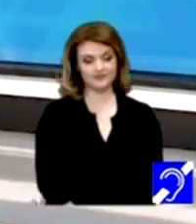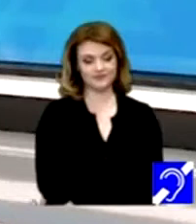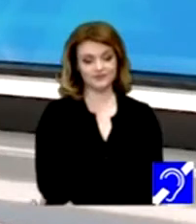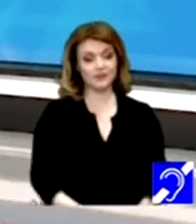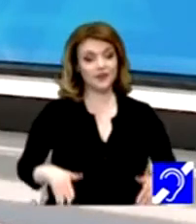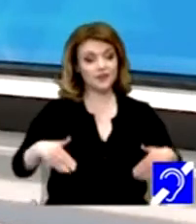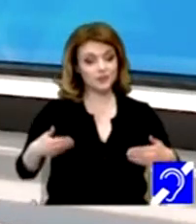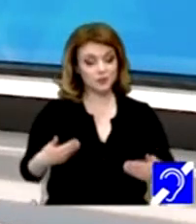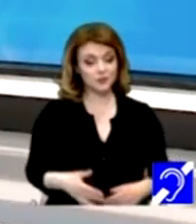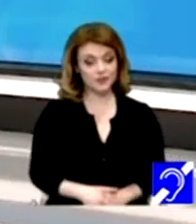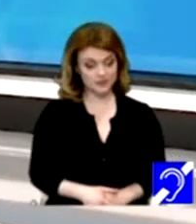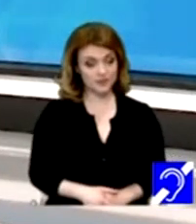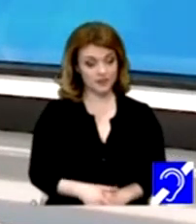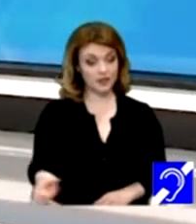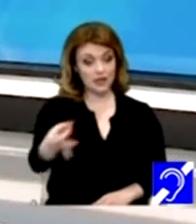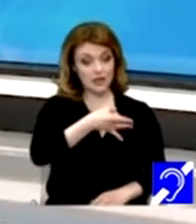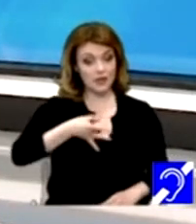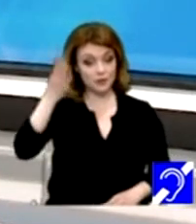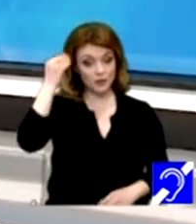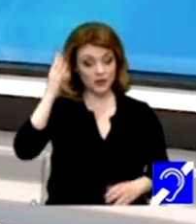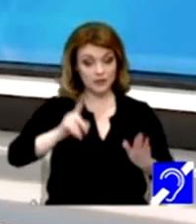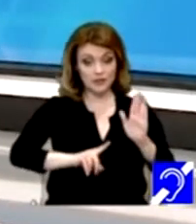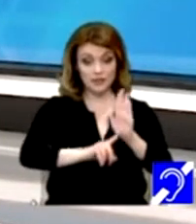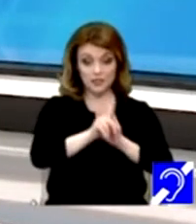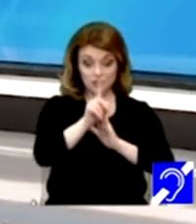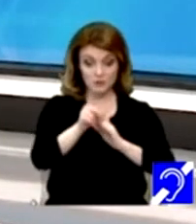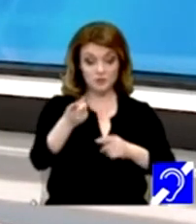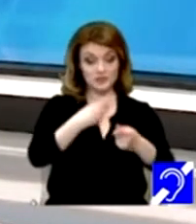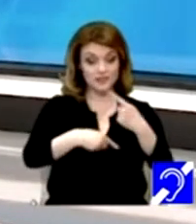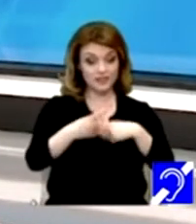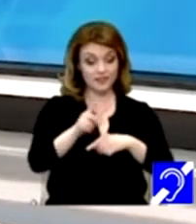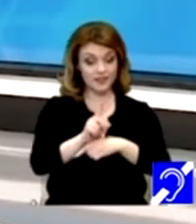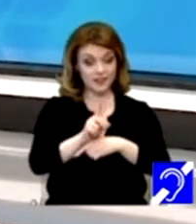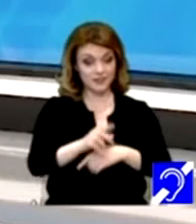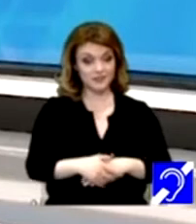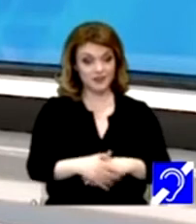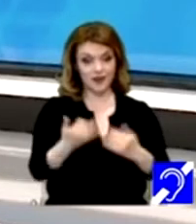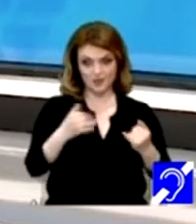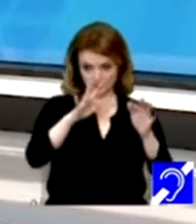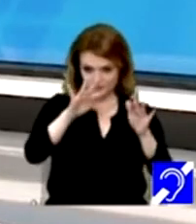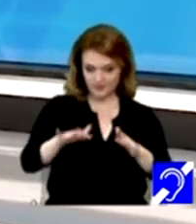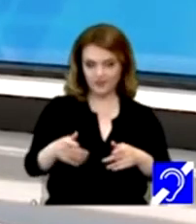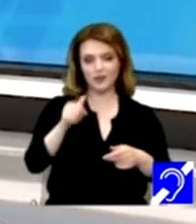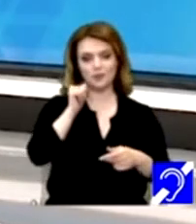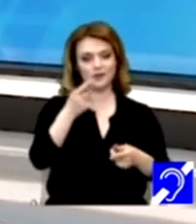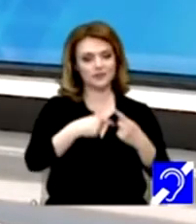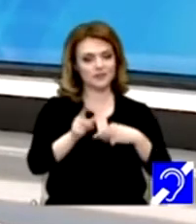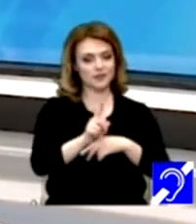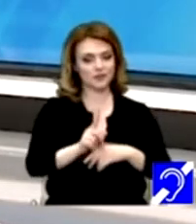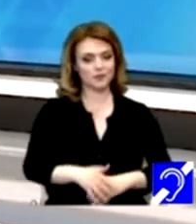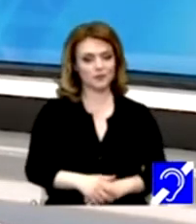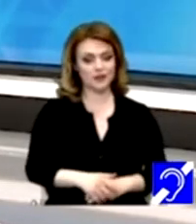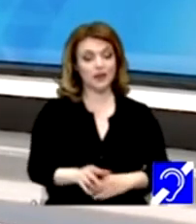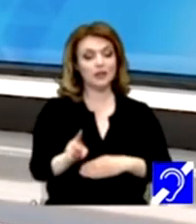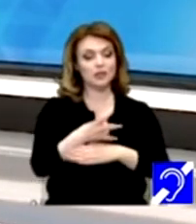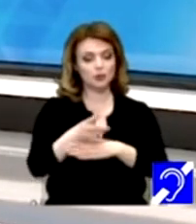Bine v-am găsit! În Republica Moldova, de mâine, vremea pare să revină la normal, mai ales după ninsoarea de astăzi. La noapte, minimele vor